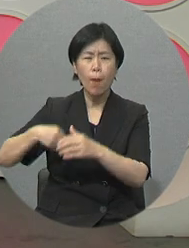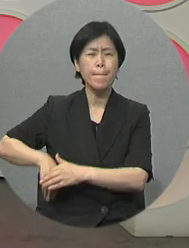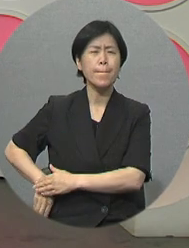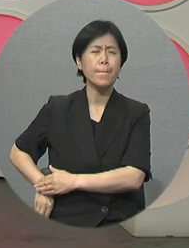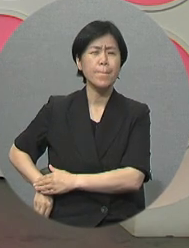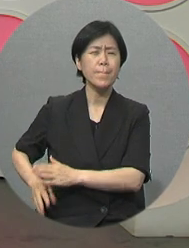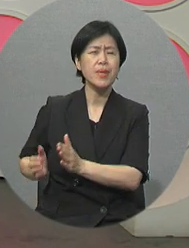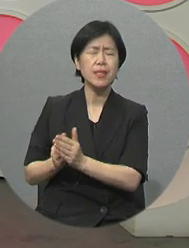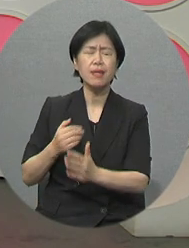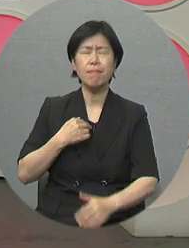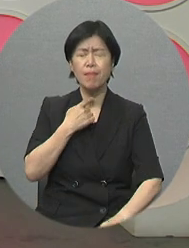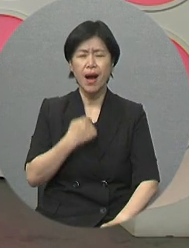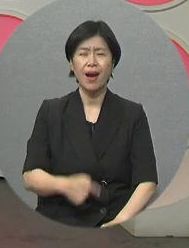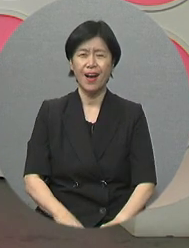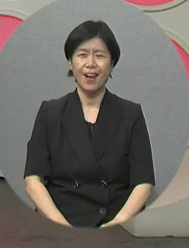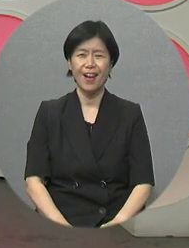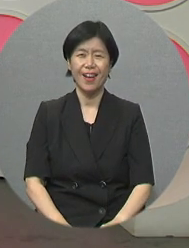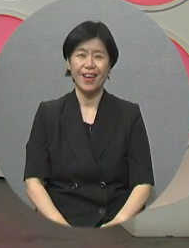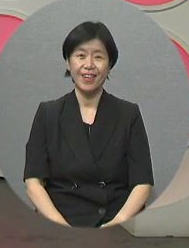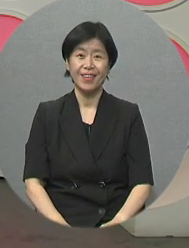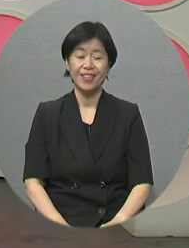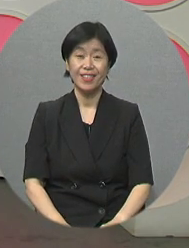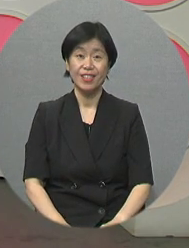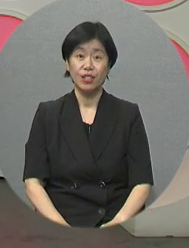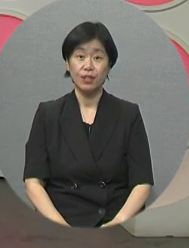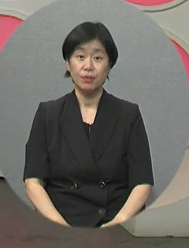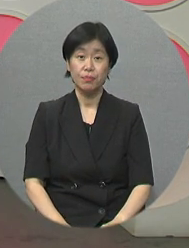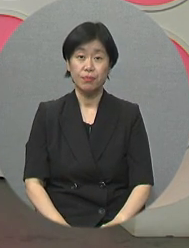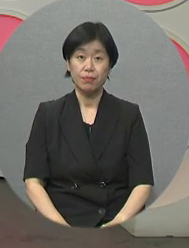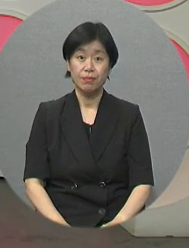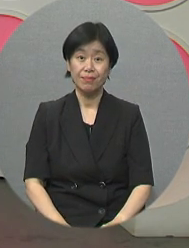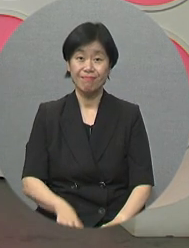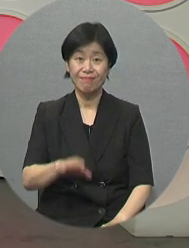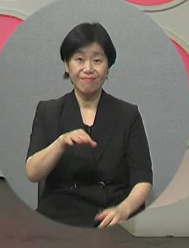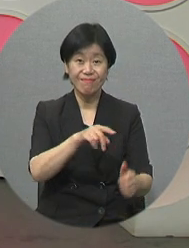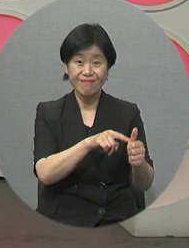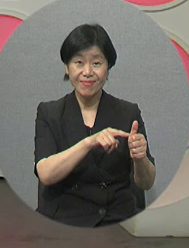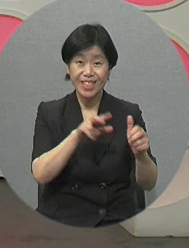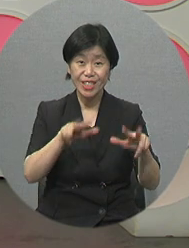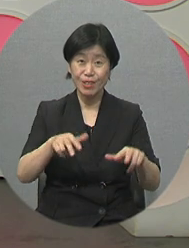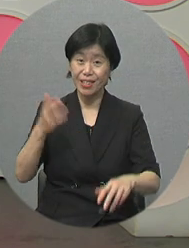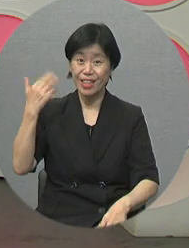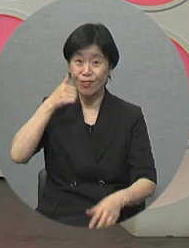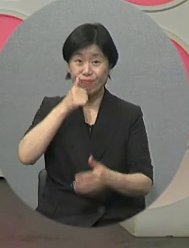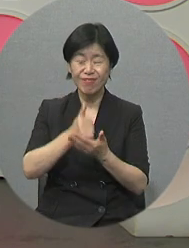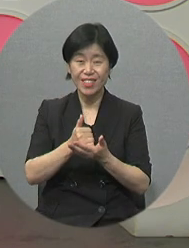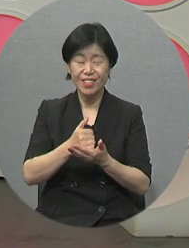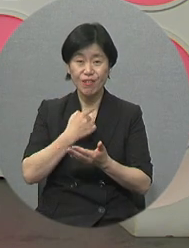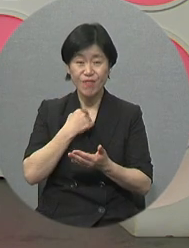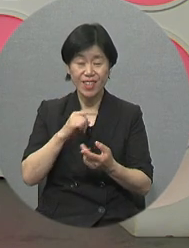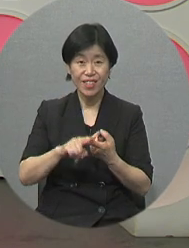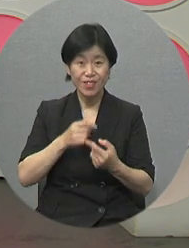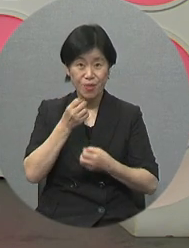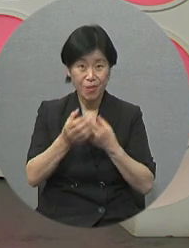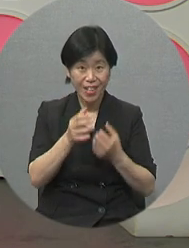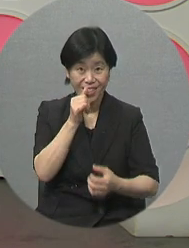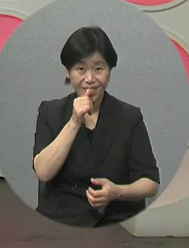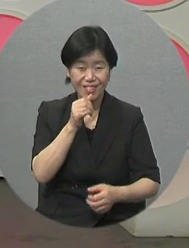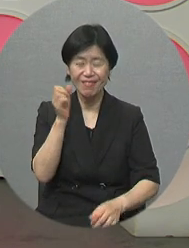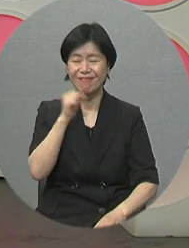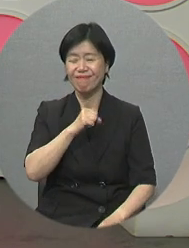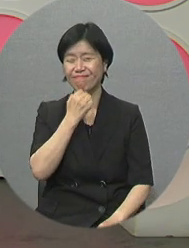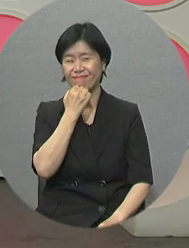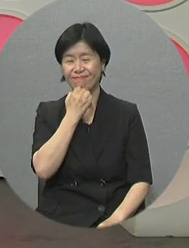아하. 근데 아니 준호 씨 지금 고백하는 지금, 네. 지금 고해성사 시간도 아니고. 근데